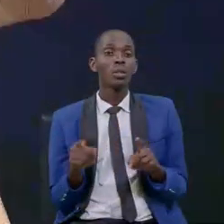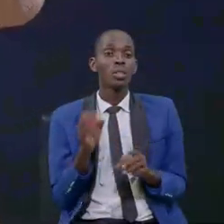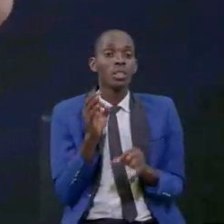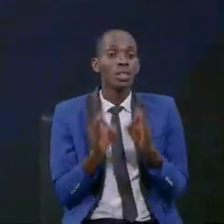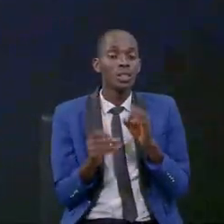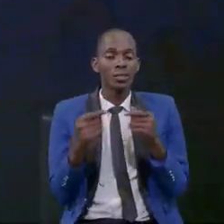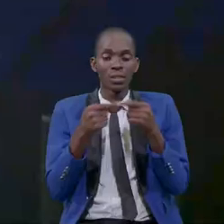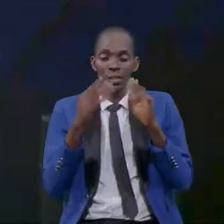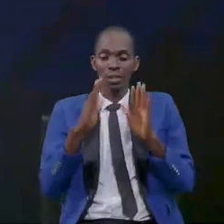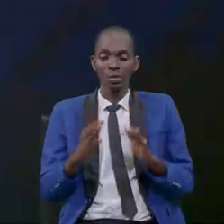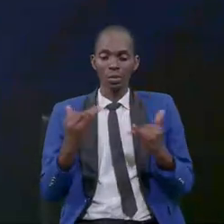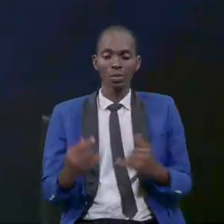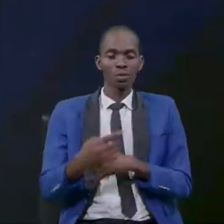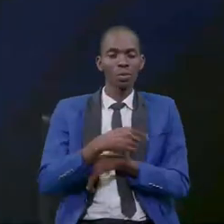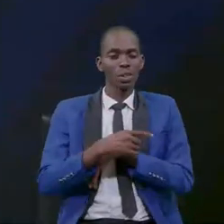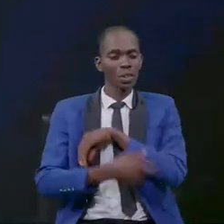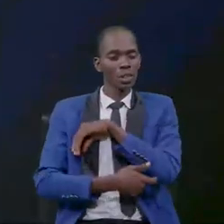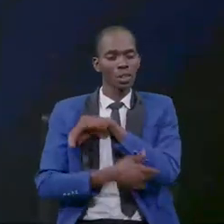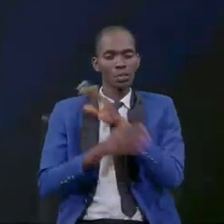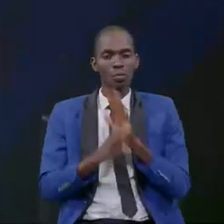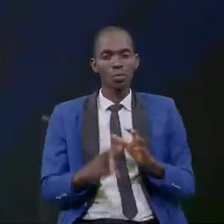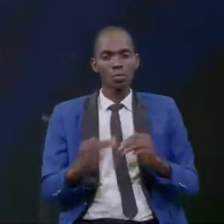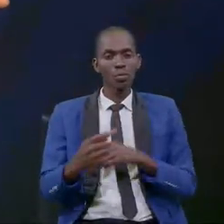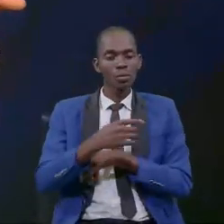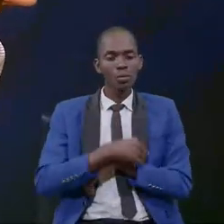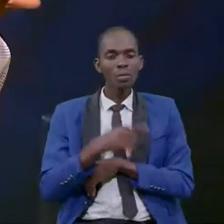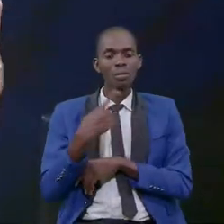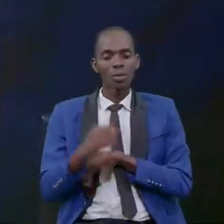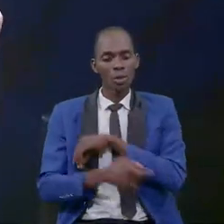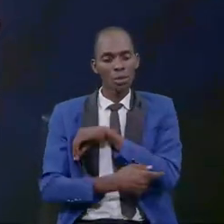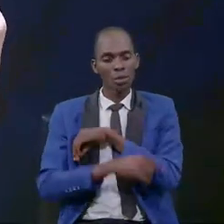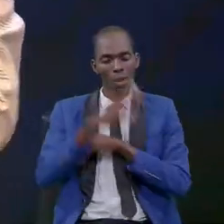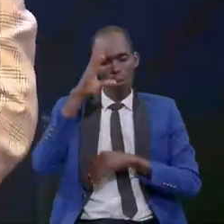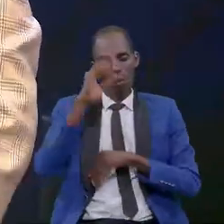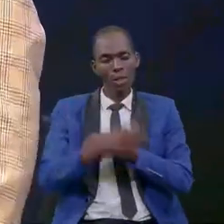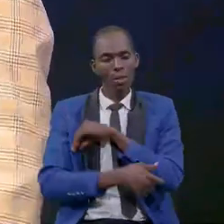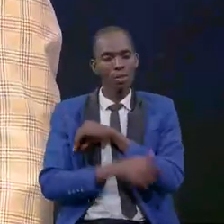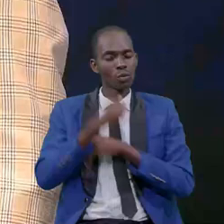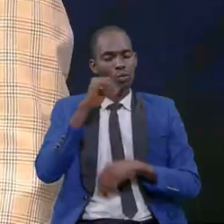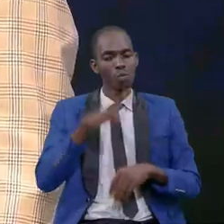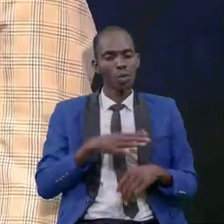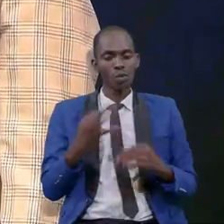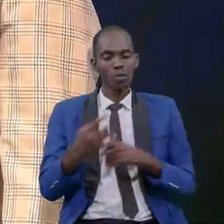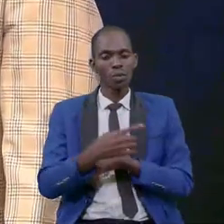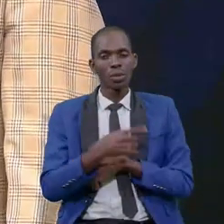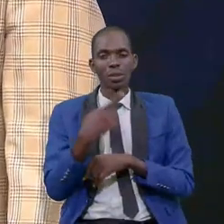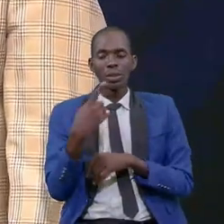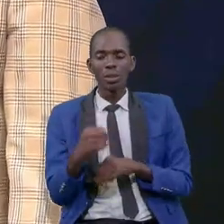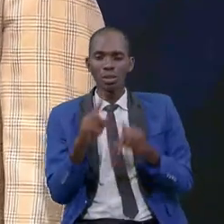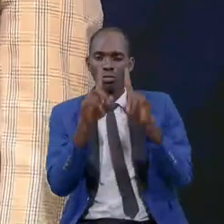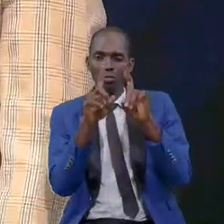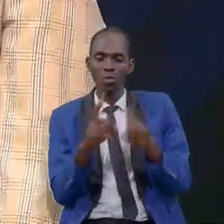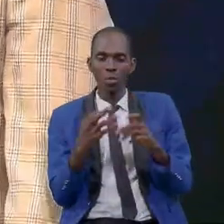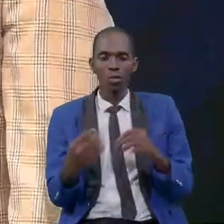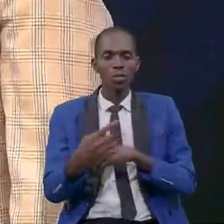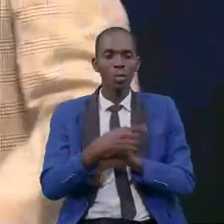si les ennemis d'aujourd'hui, les tentateurs, les tentatrices d'aujourd'hui, si les situations d'aujourd'hui sont